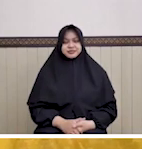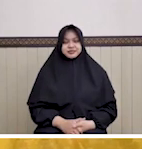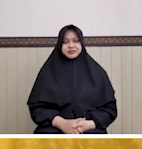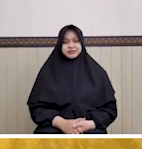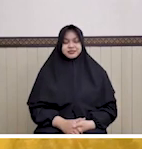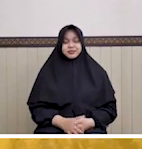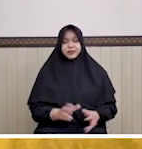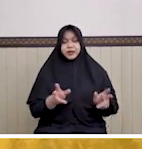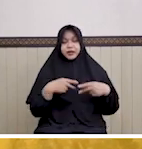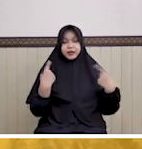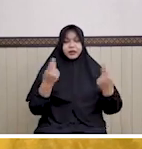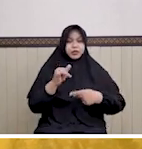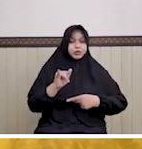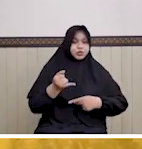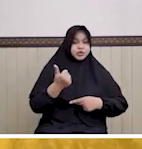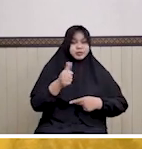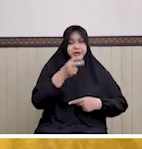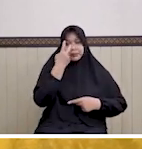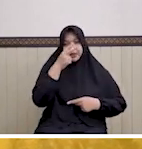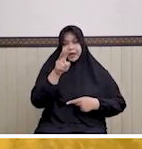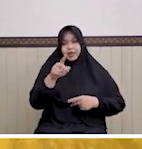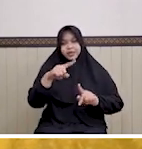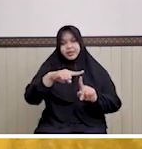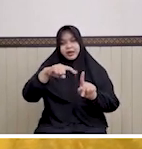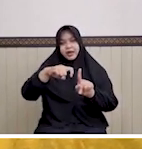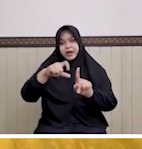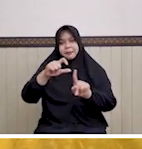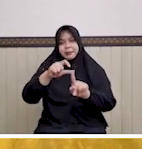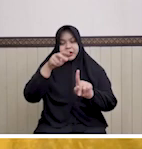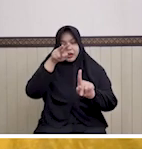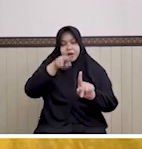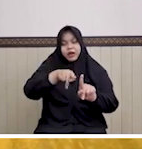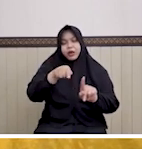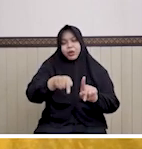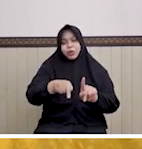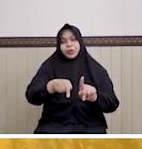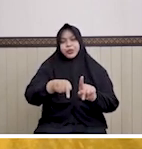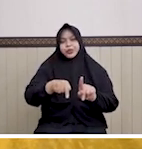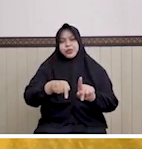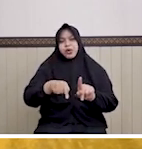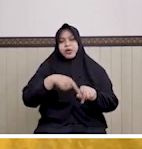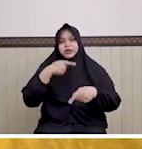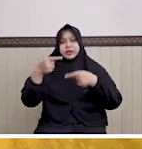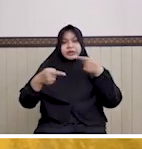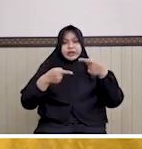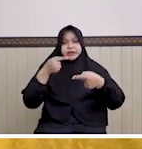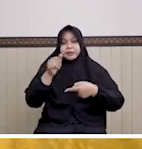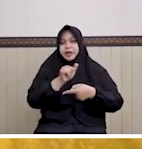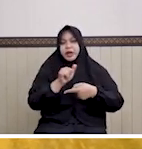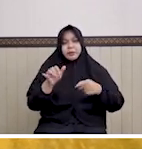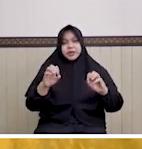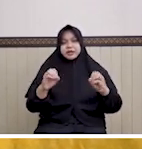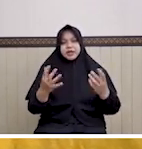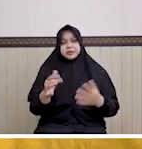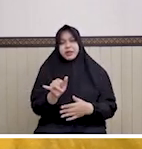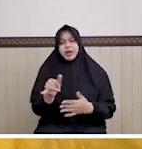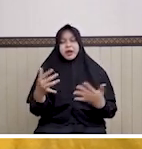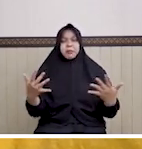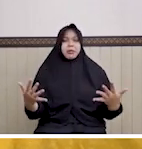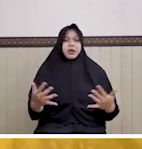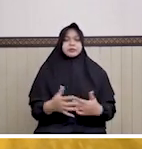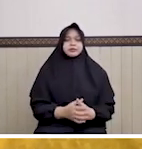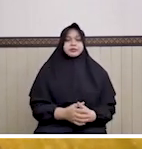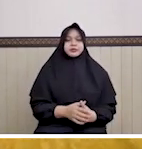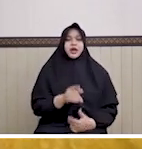Kita juga melakukan cek TKP juga teknologinya dimana tersebut ke jadinya sampai di mana